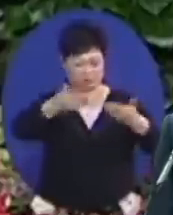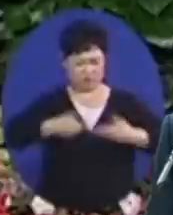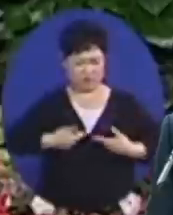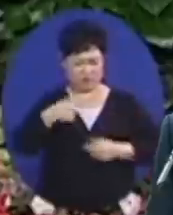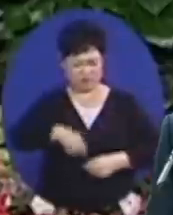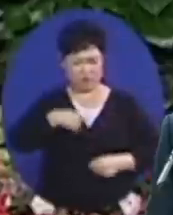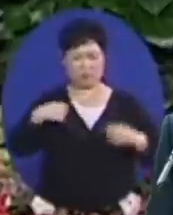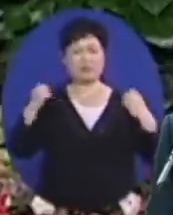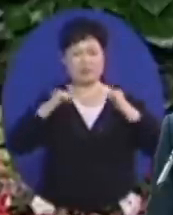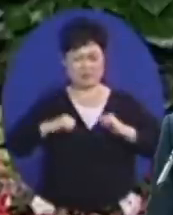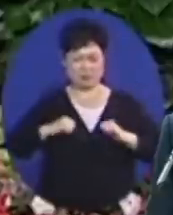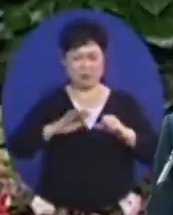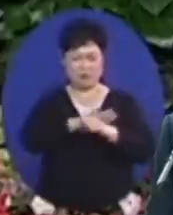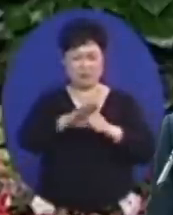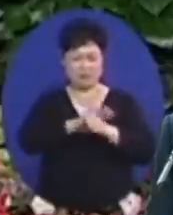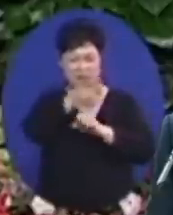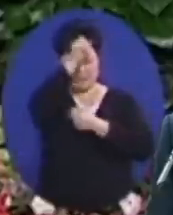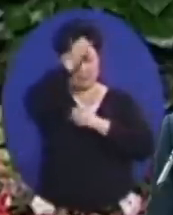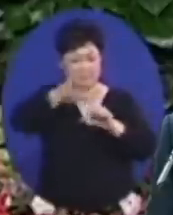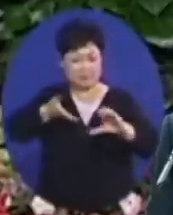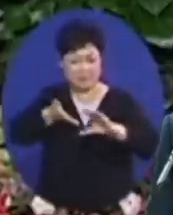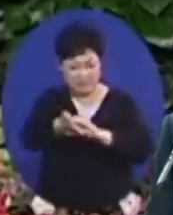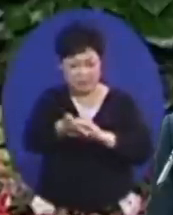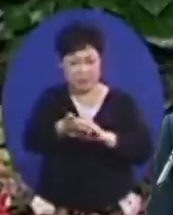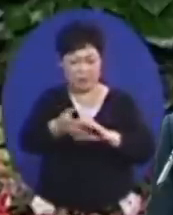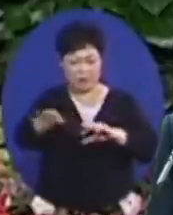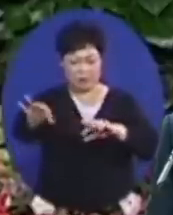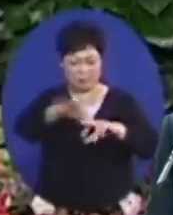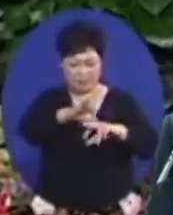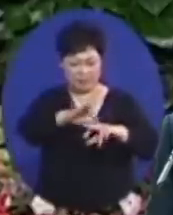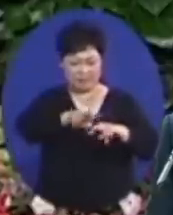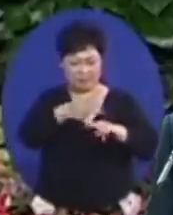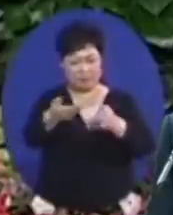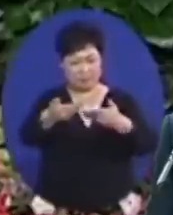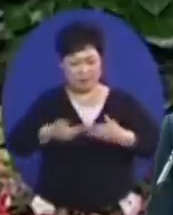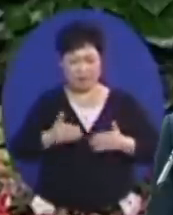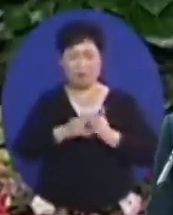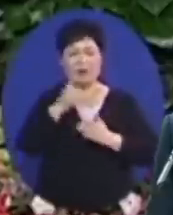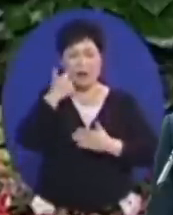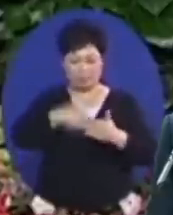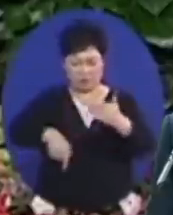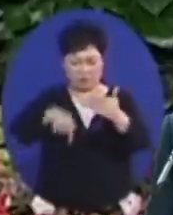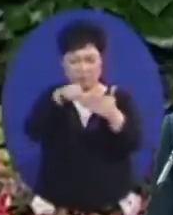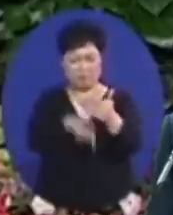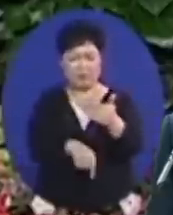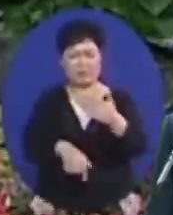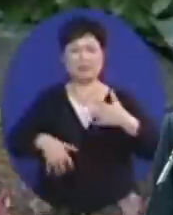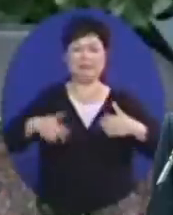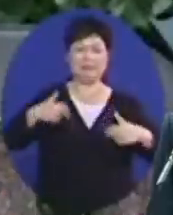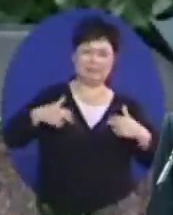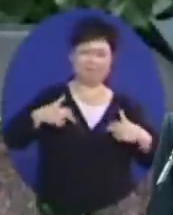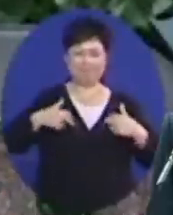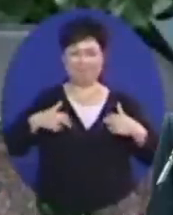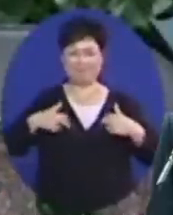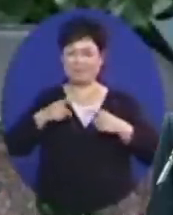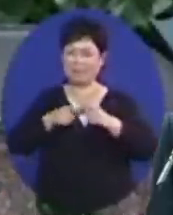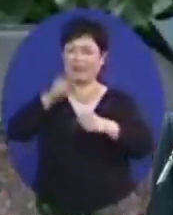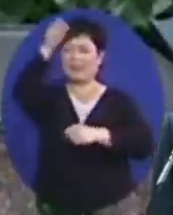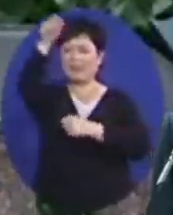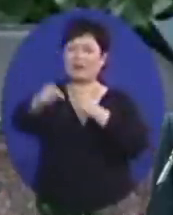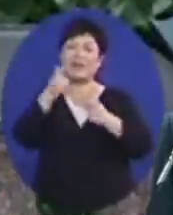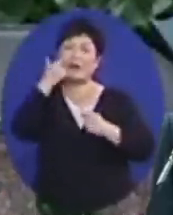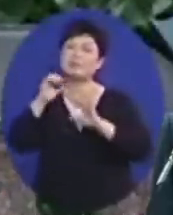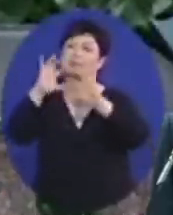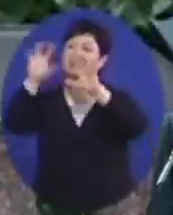주는 사랑하는 신발을 신고 반지를 받아 끼고 아버지 품에서 즐거워하다가 영원한 아버지